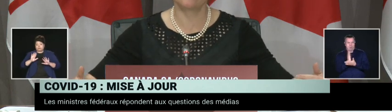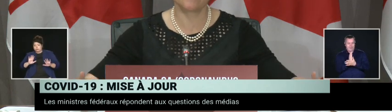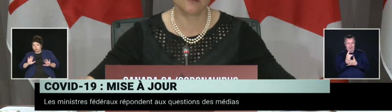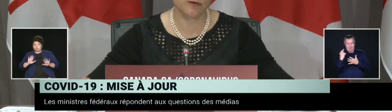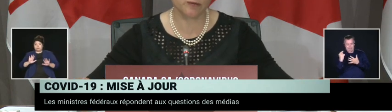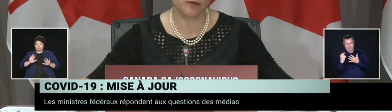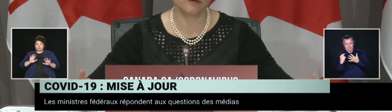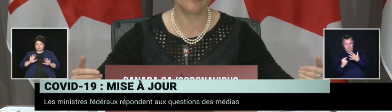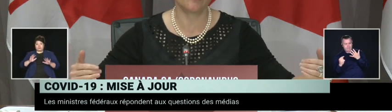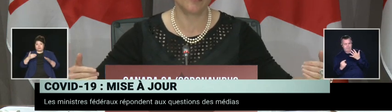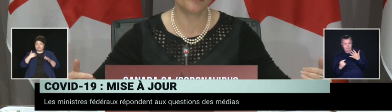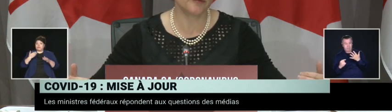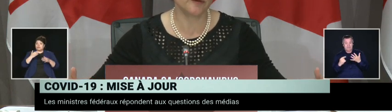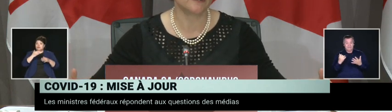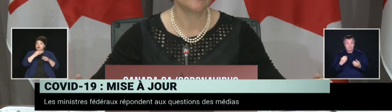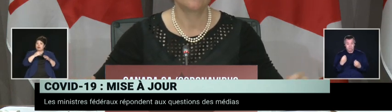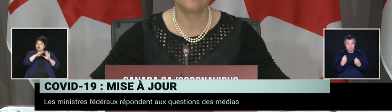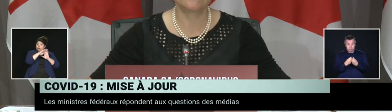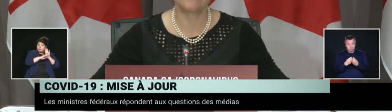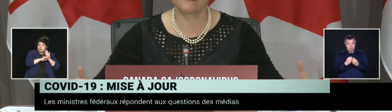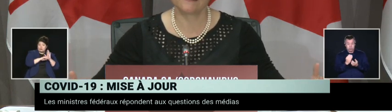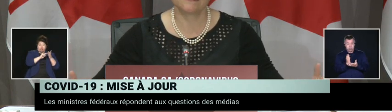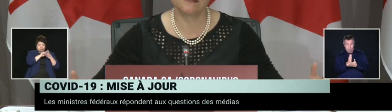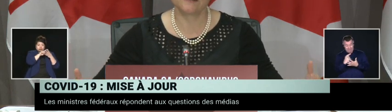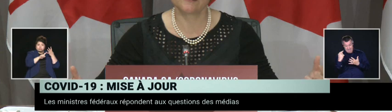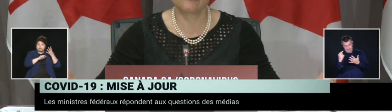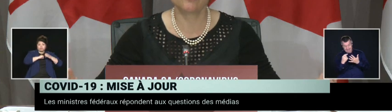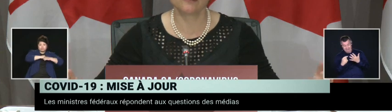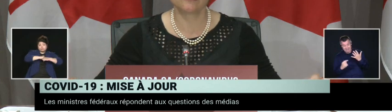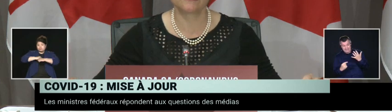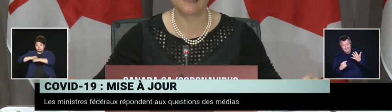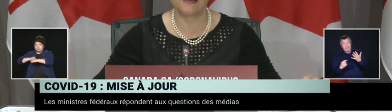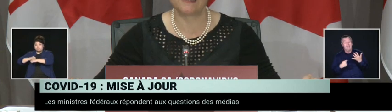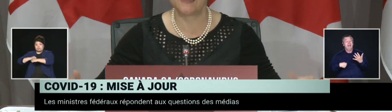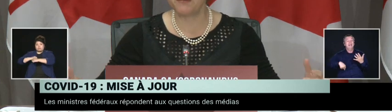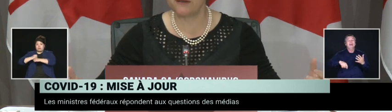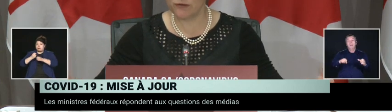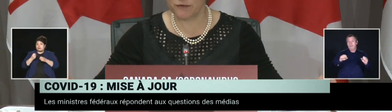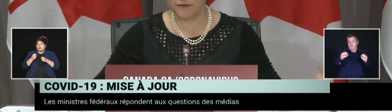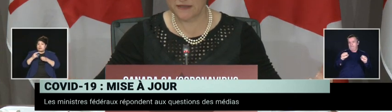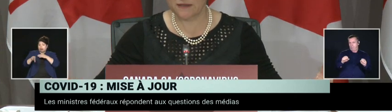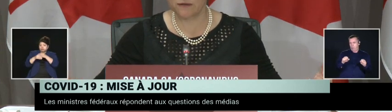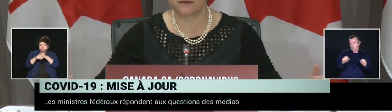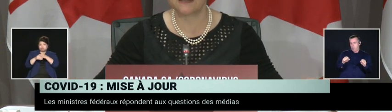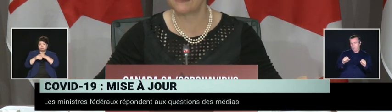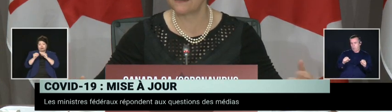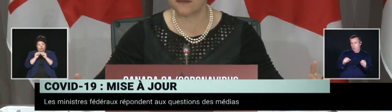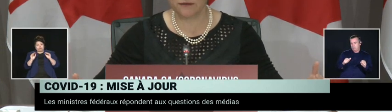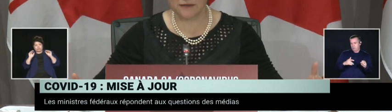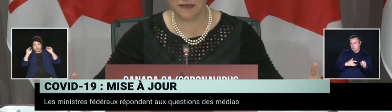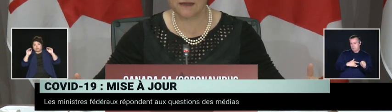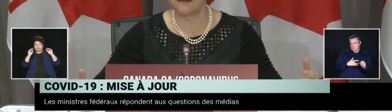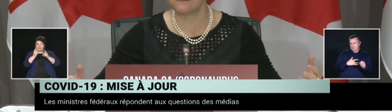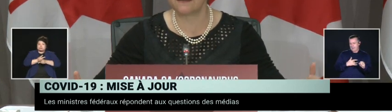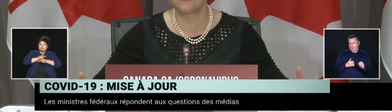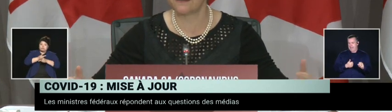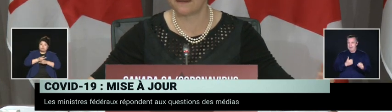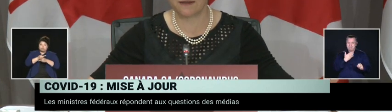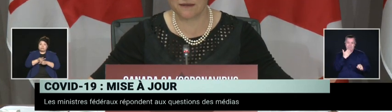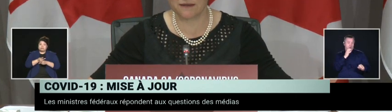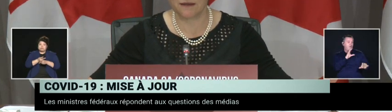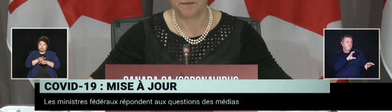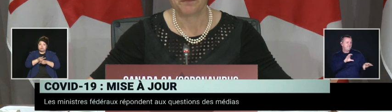mesures ensemble, on peut garantir dans la meilleure façon la santé